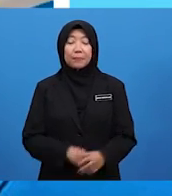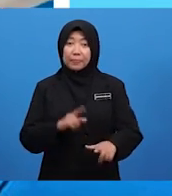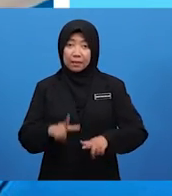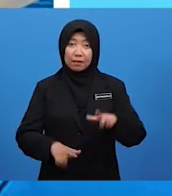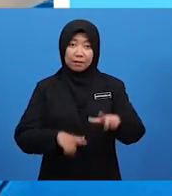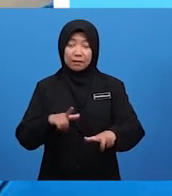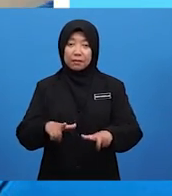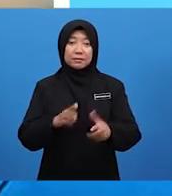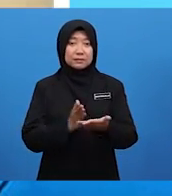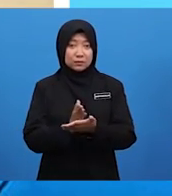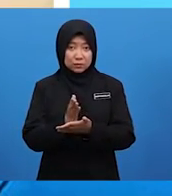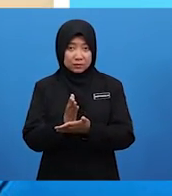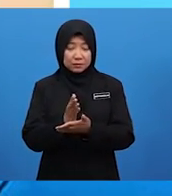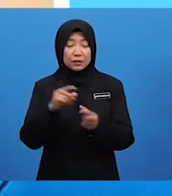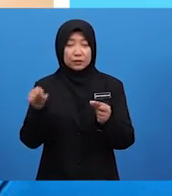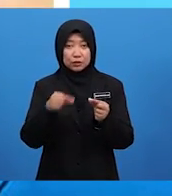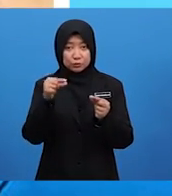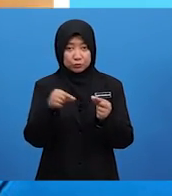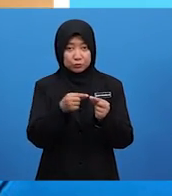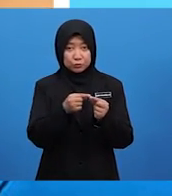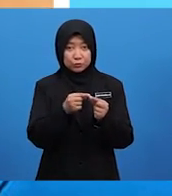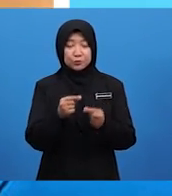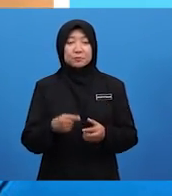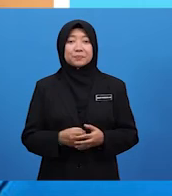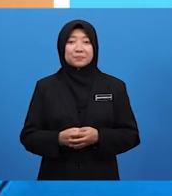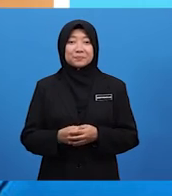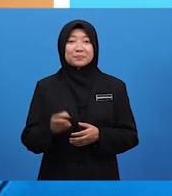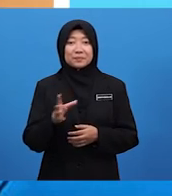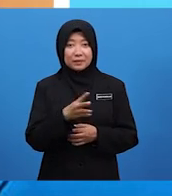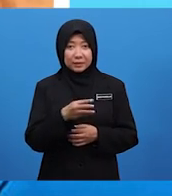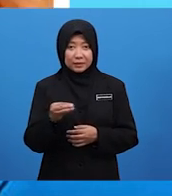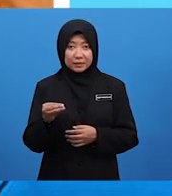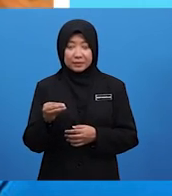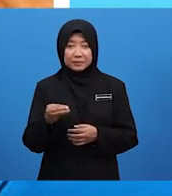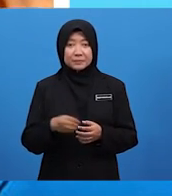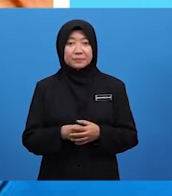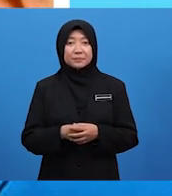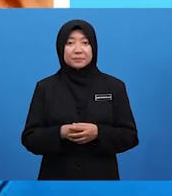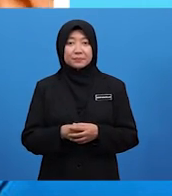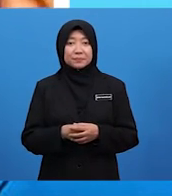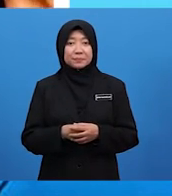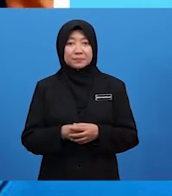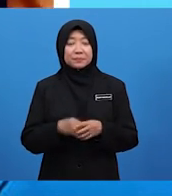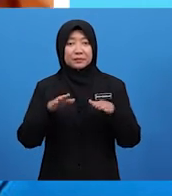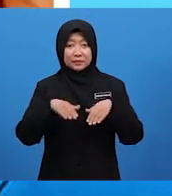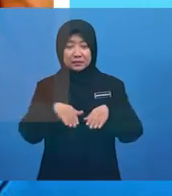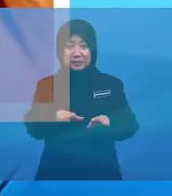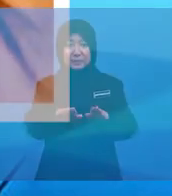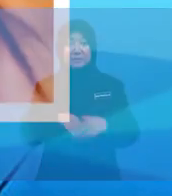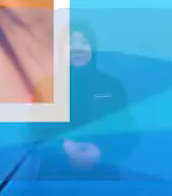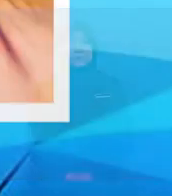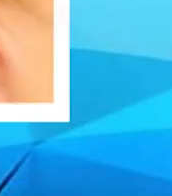Langkah seterusnya, jelujur dan seterusnya, jahit dengan jahitan mesin.